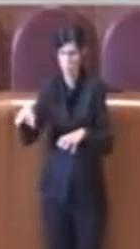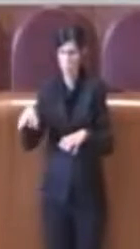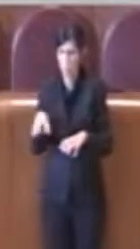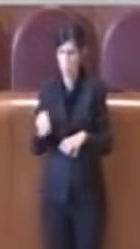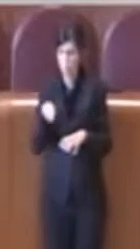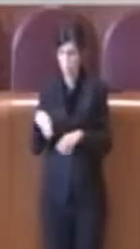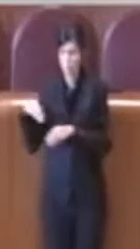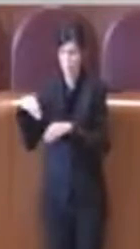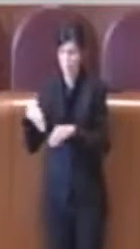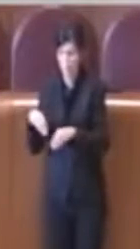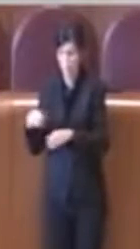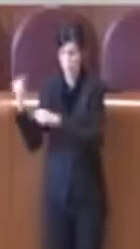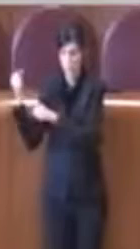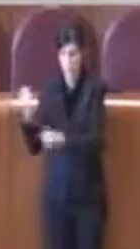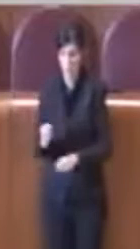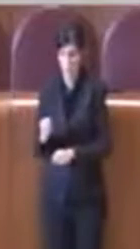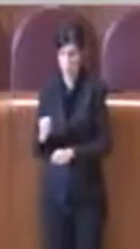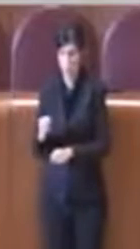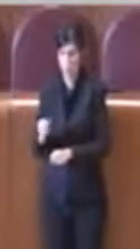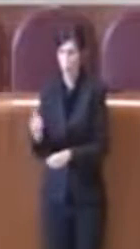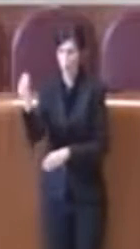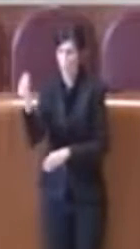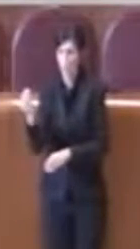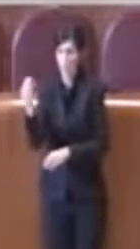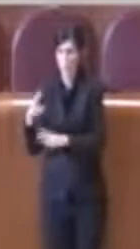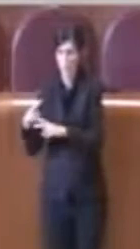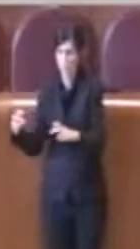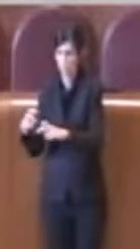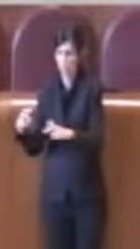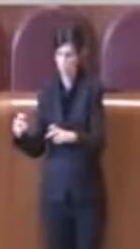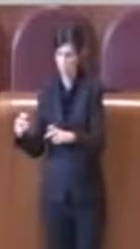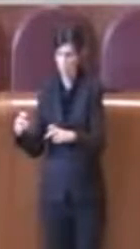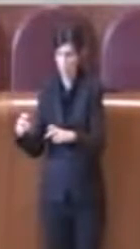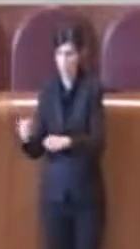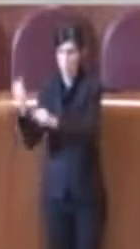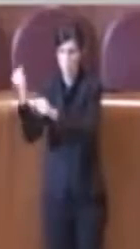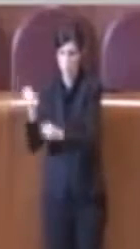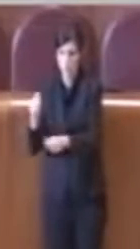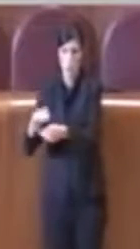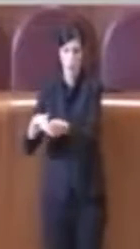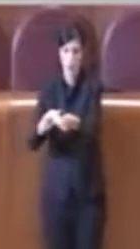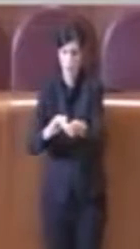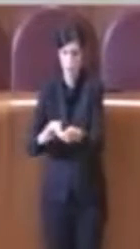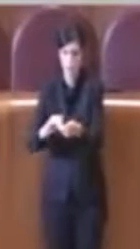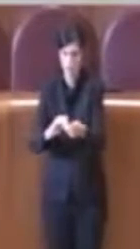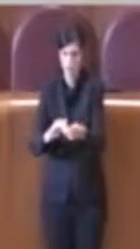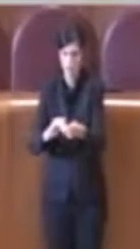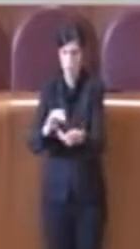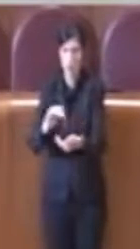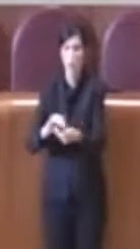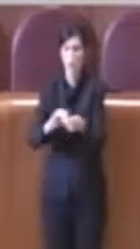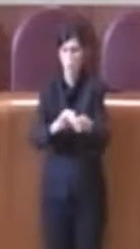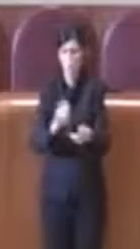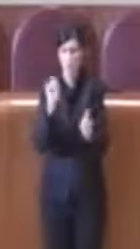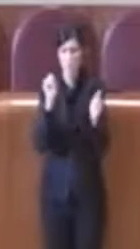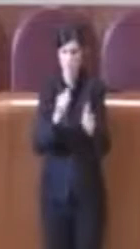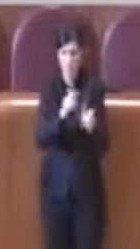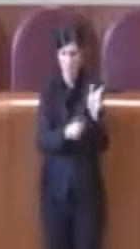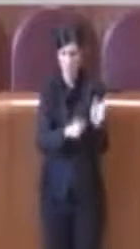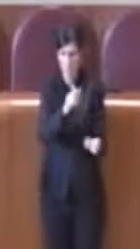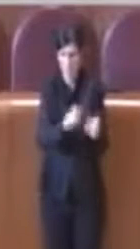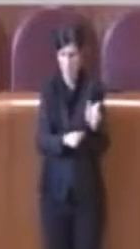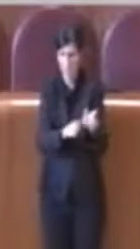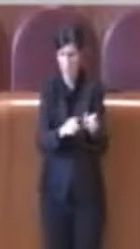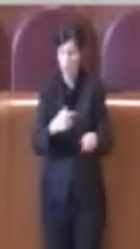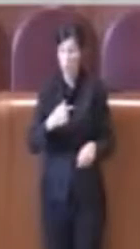immagino, istituzioni, enti di ricerca, fondazioni, associazioni, comitati, cittadini e noi in